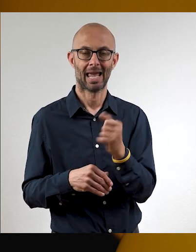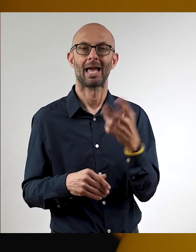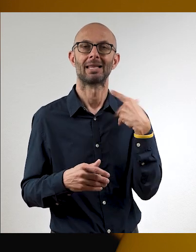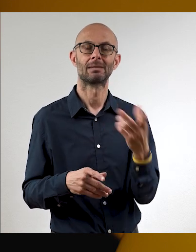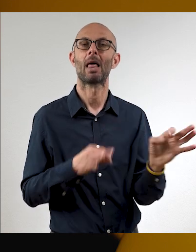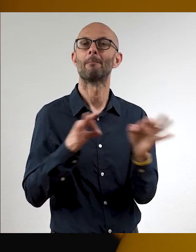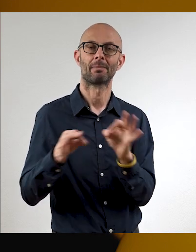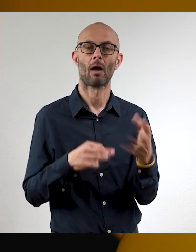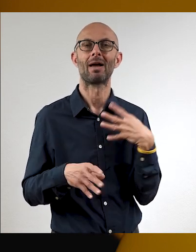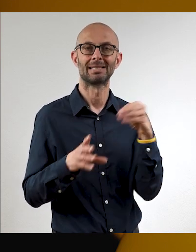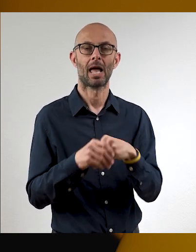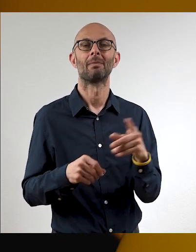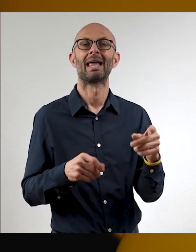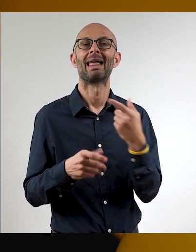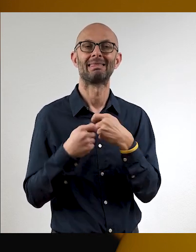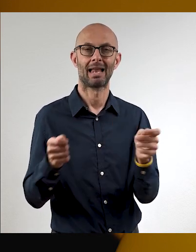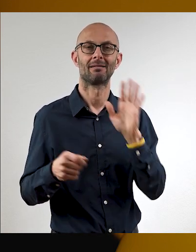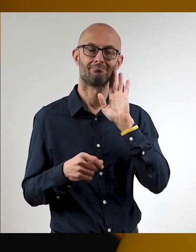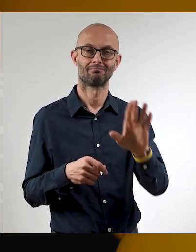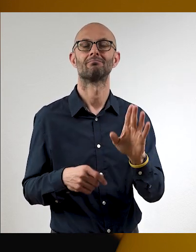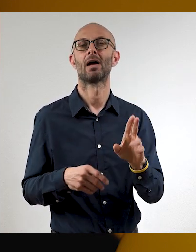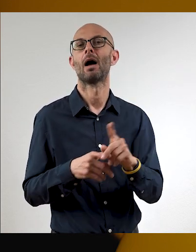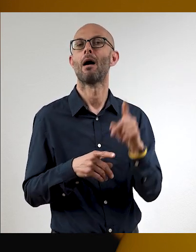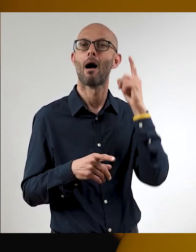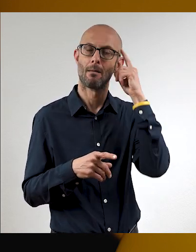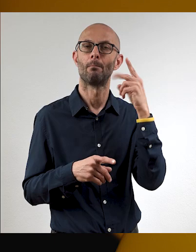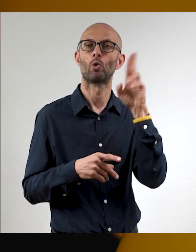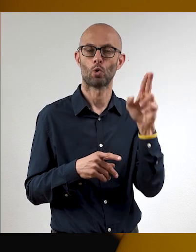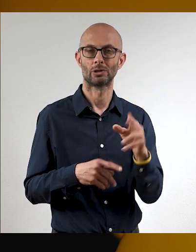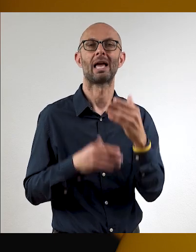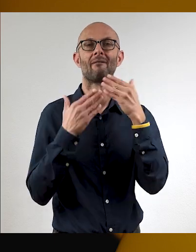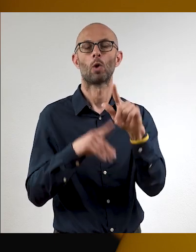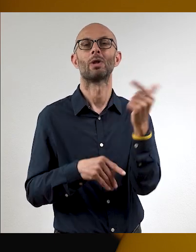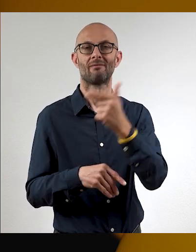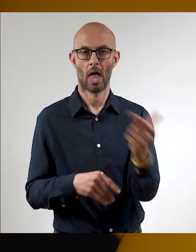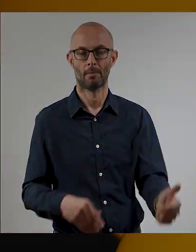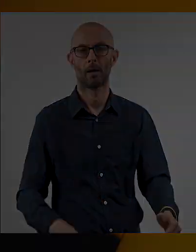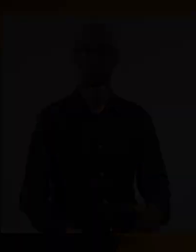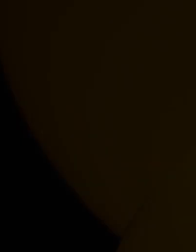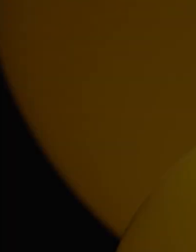bila pripravljena z nami deliti svoje modrosti. Hvala tudi vama. Ja.